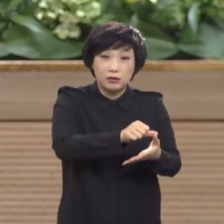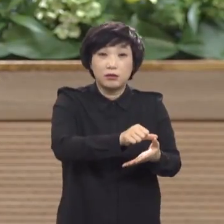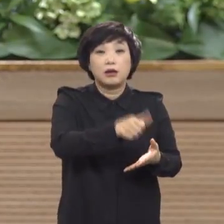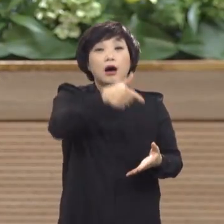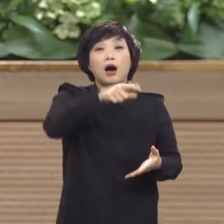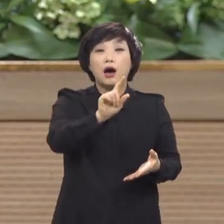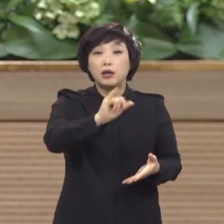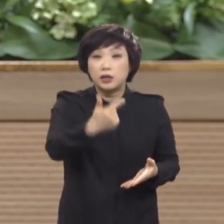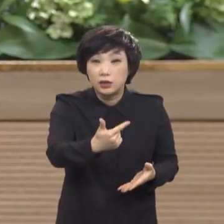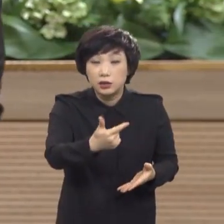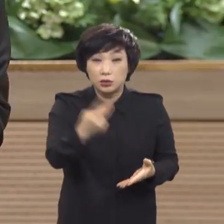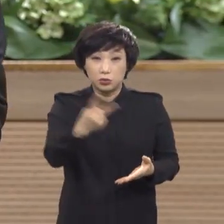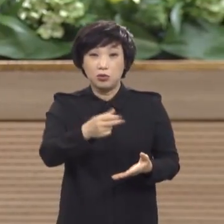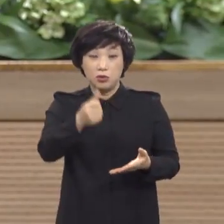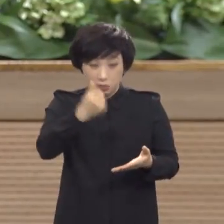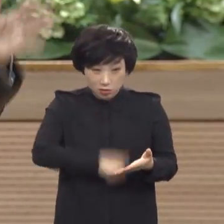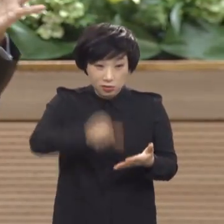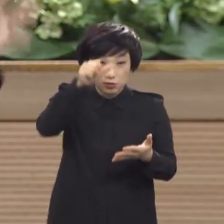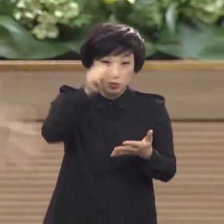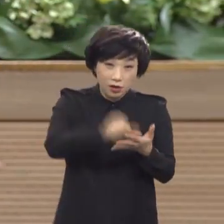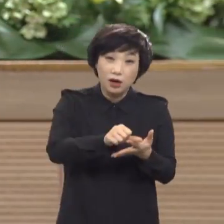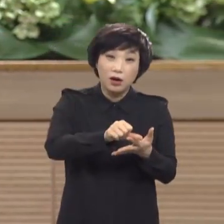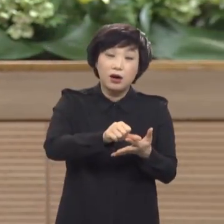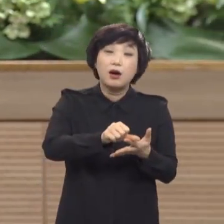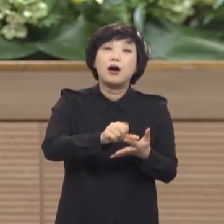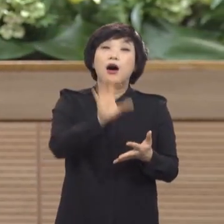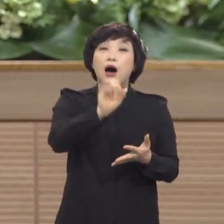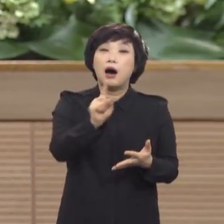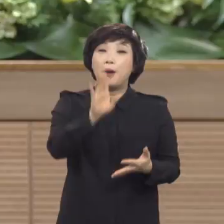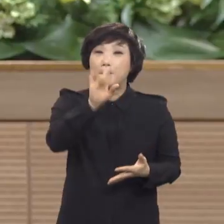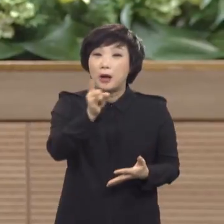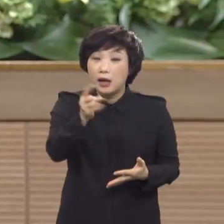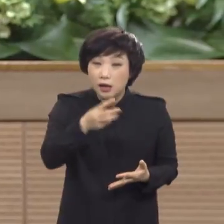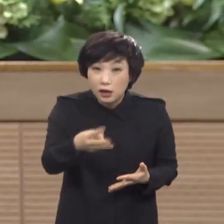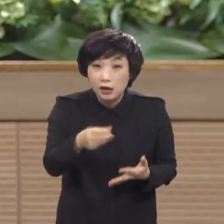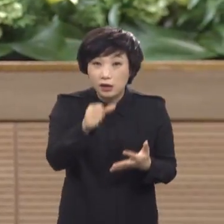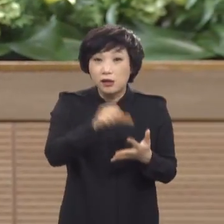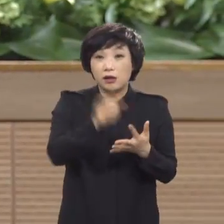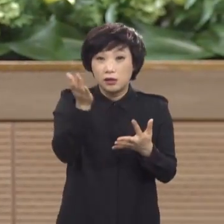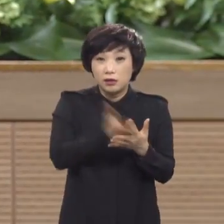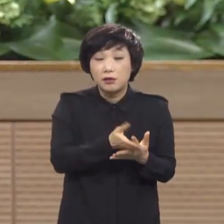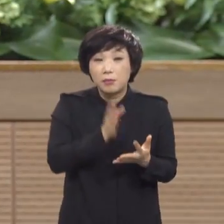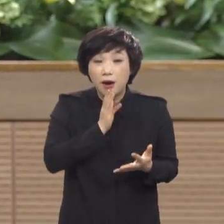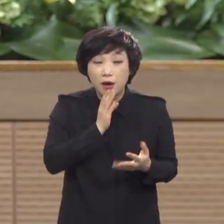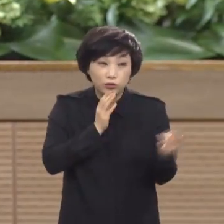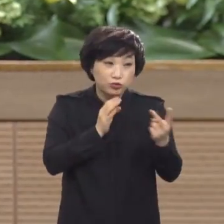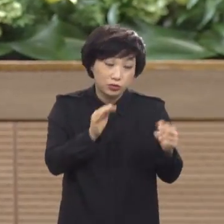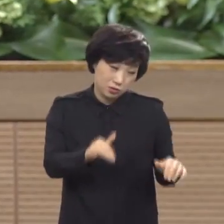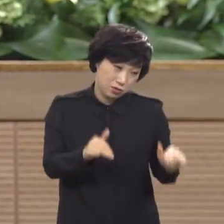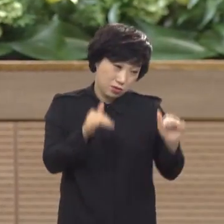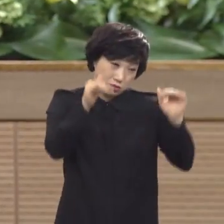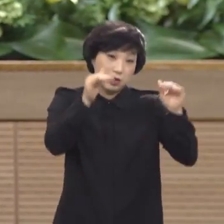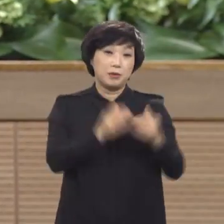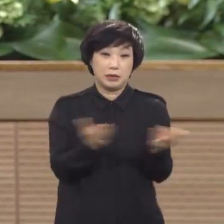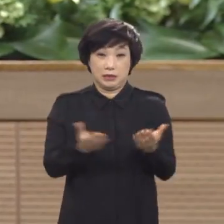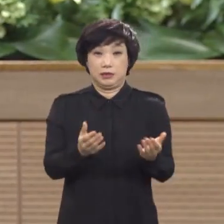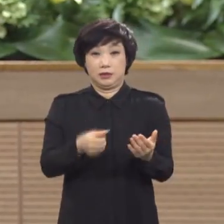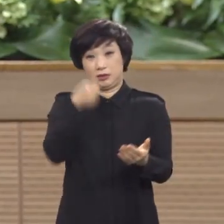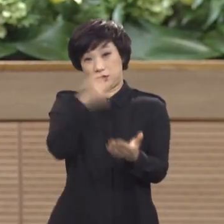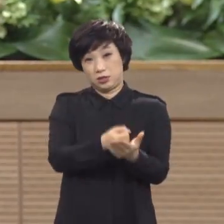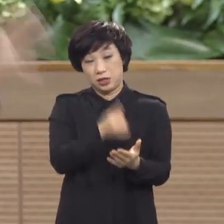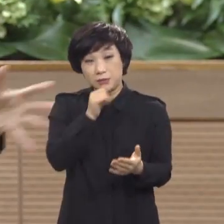낳대. 또 등남했는데 아벨을 낳대. 그들이 성장하면서 자기 직업을